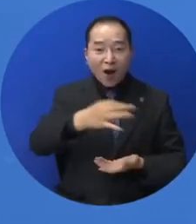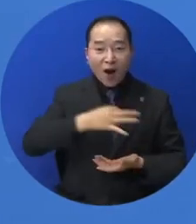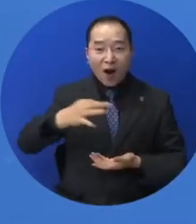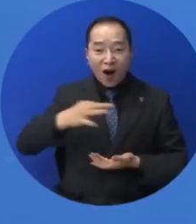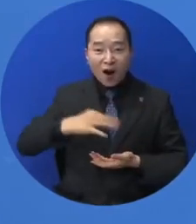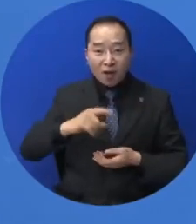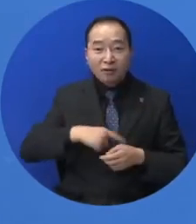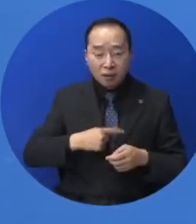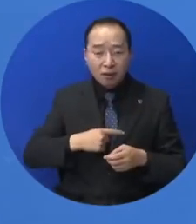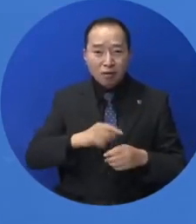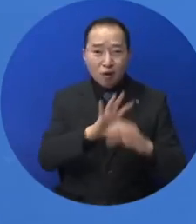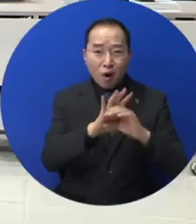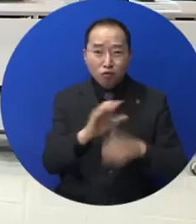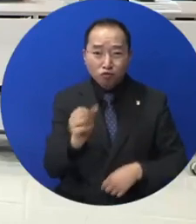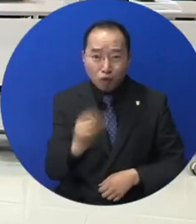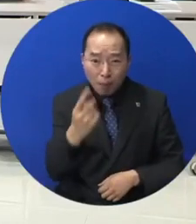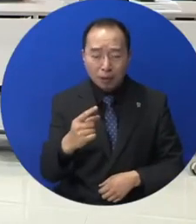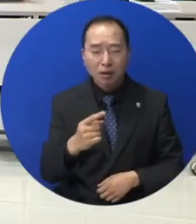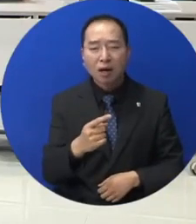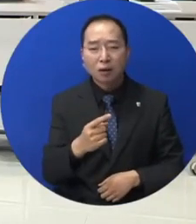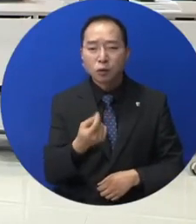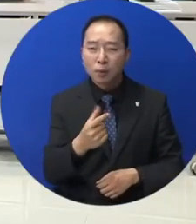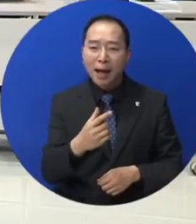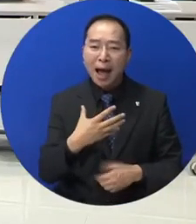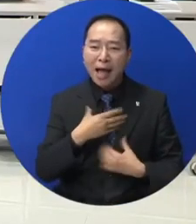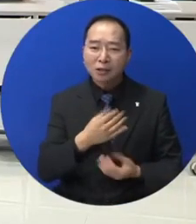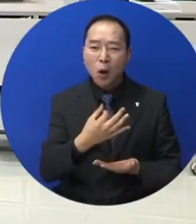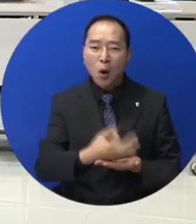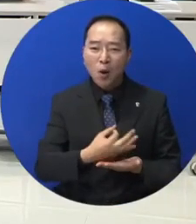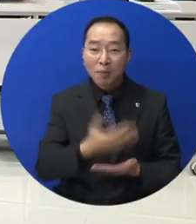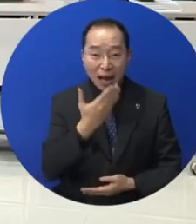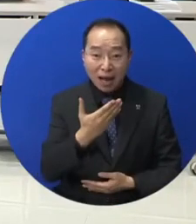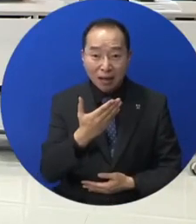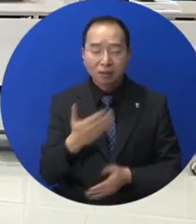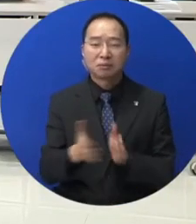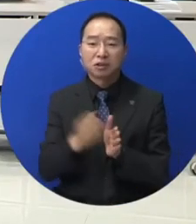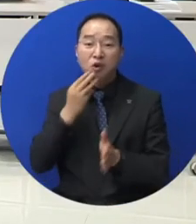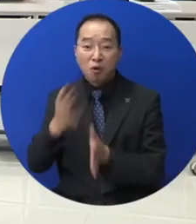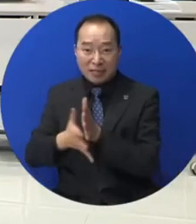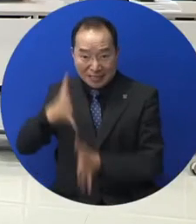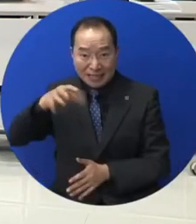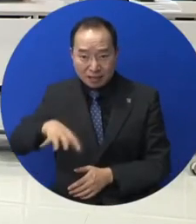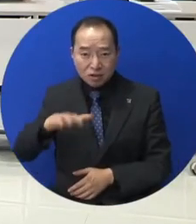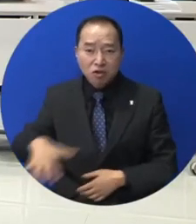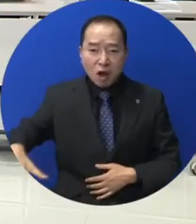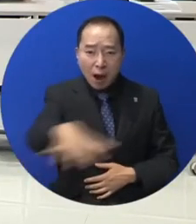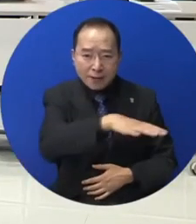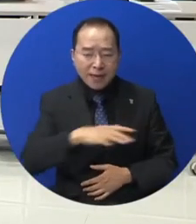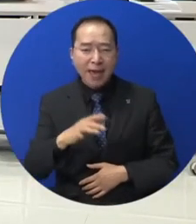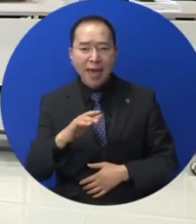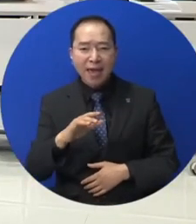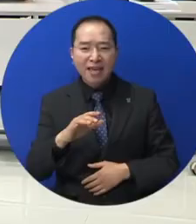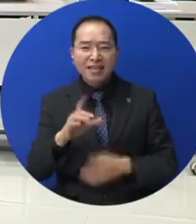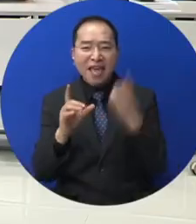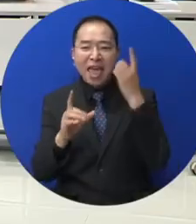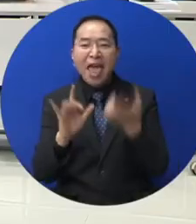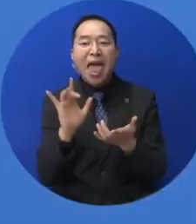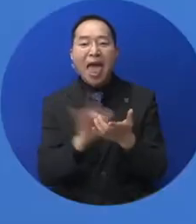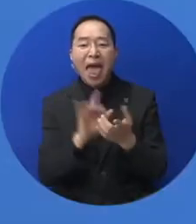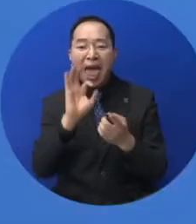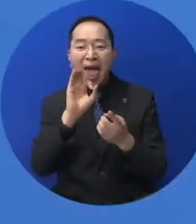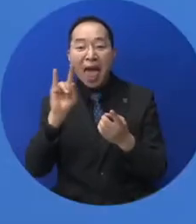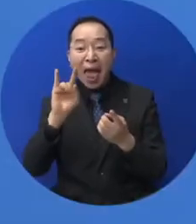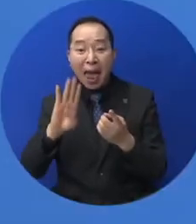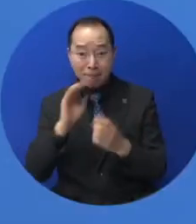안정적인 매출을 유지할 수 있습니다. 그래서 이것을 서울시에서 전체적인 그 앱을 만들어서